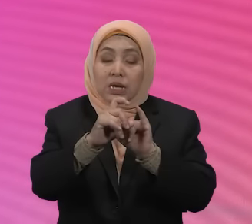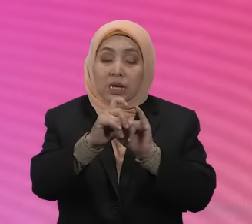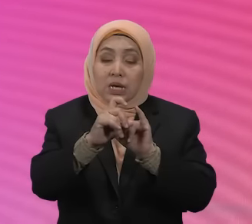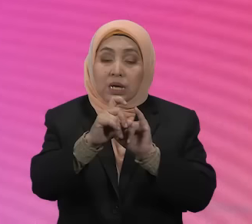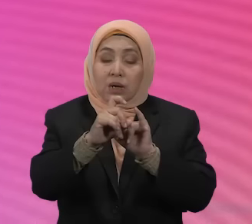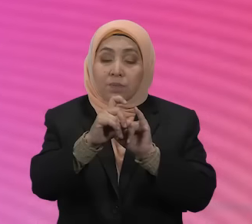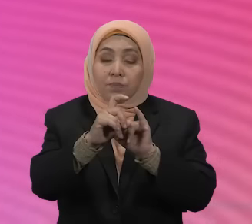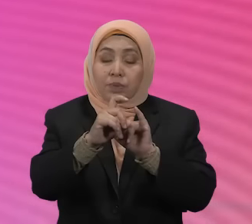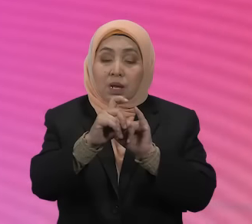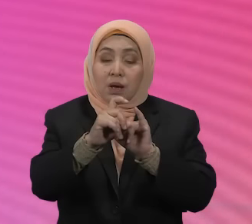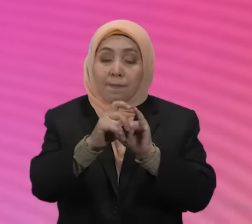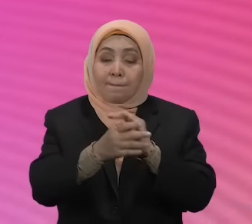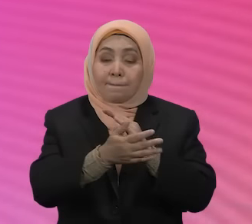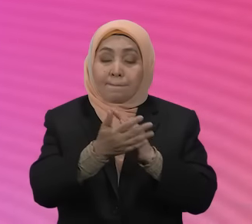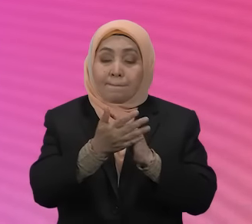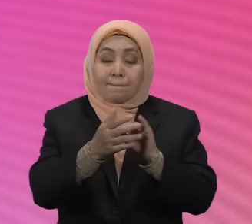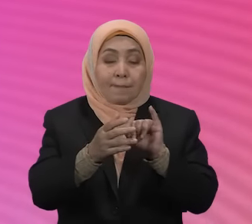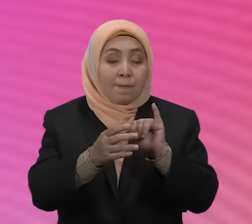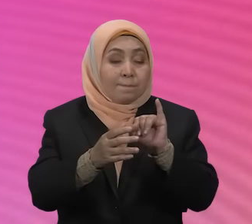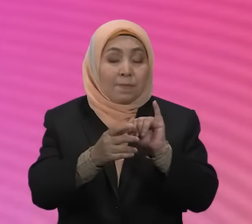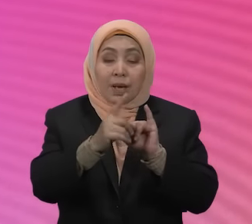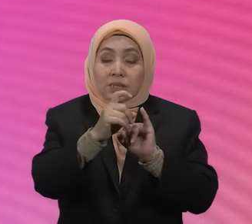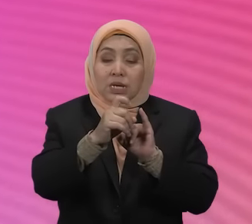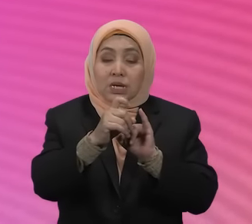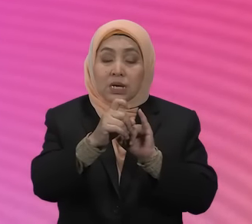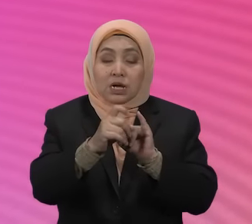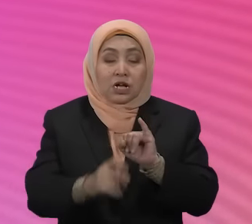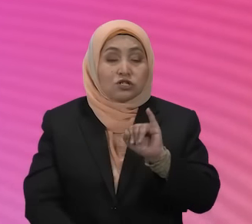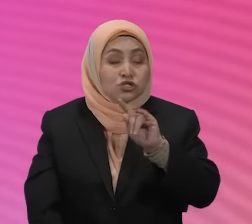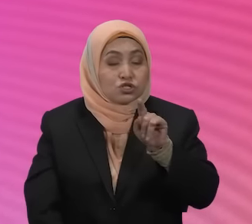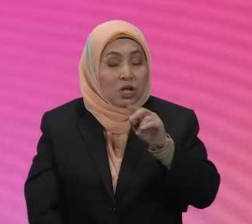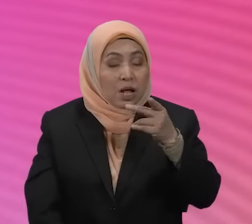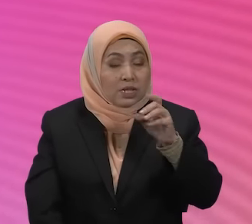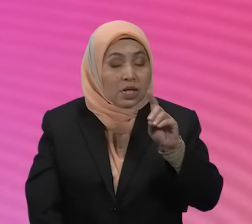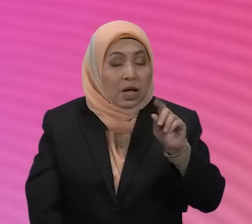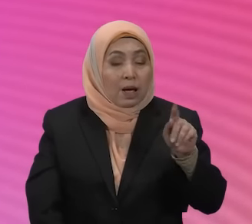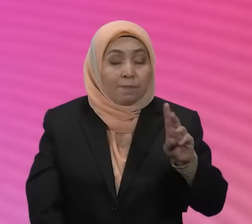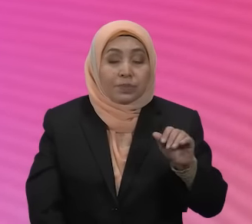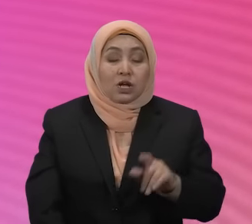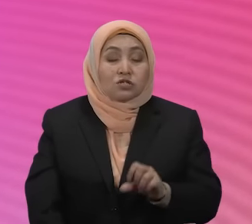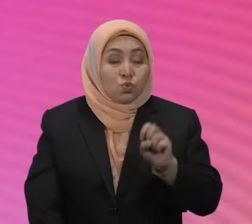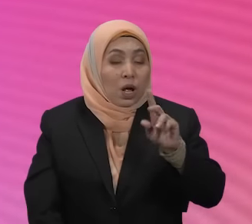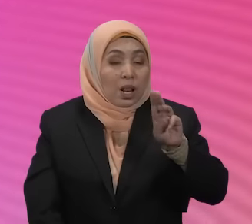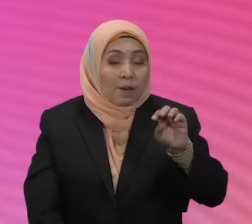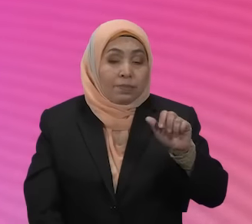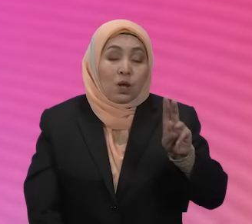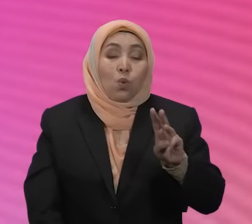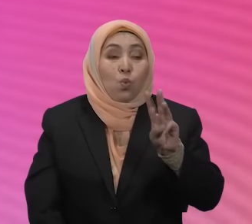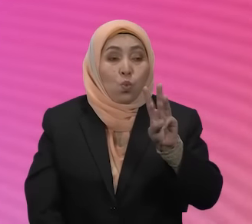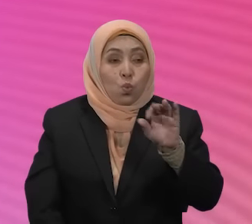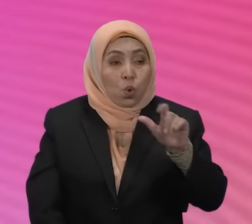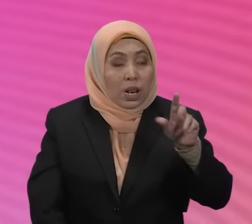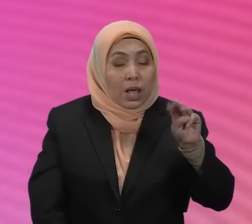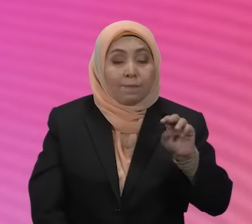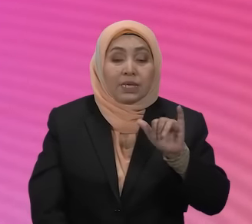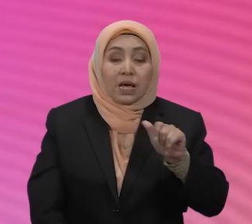bahagian dia apa? Mim mati lah, kan? Izhar syafawi. Walam ya, cuba. Walam